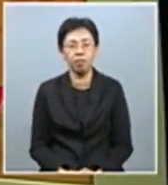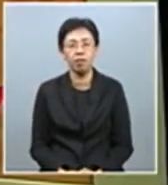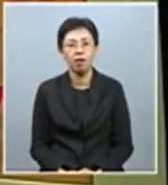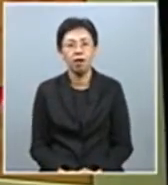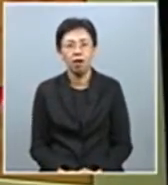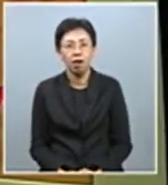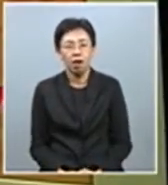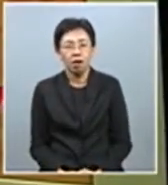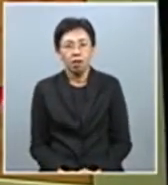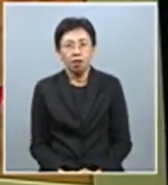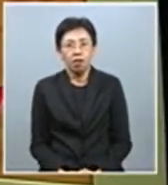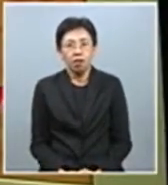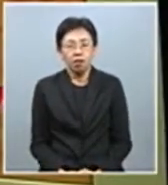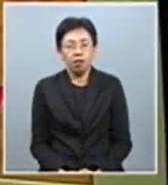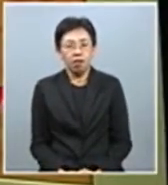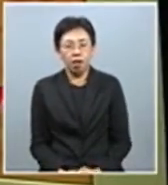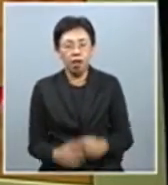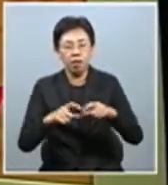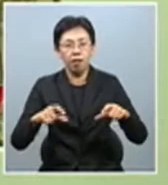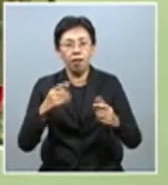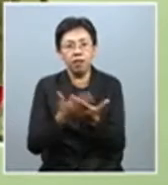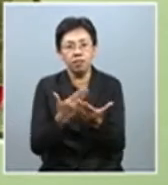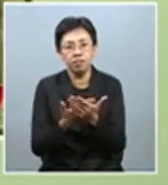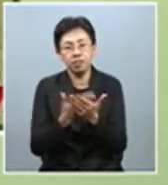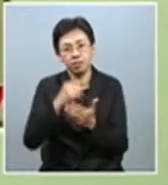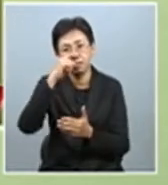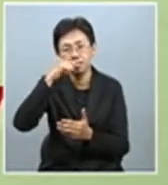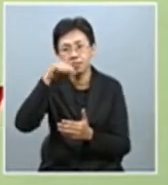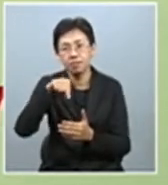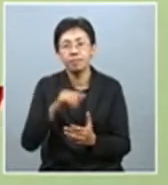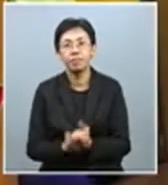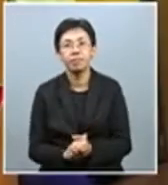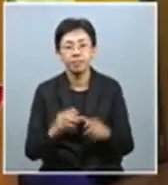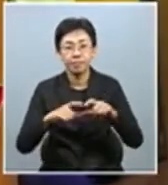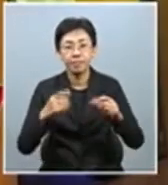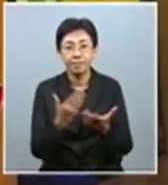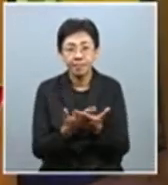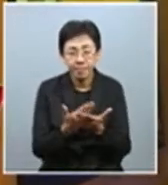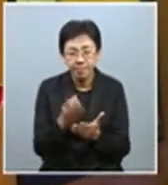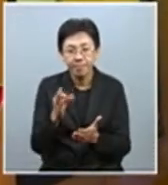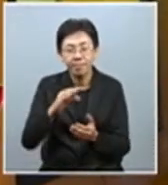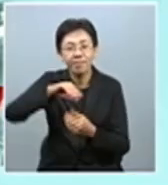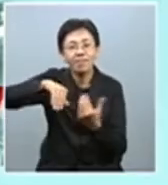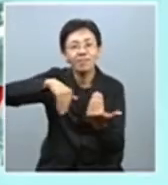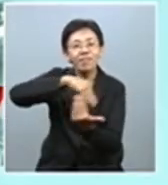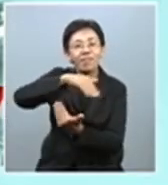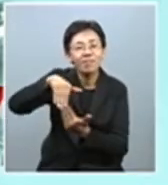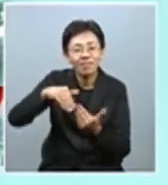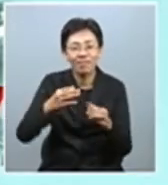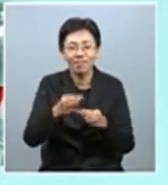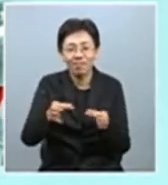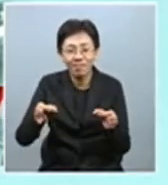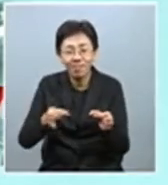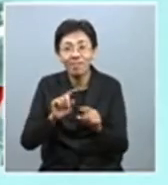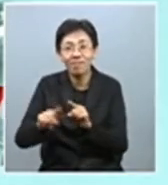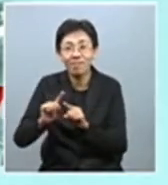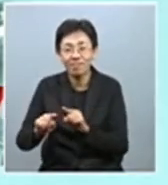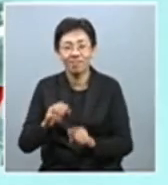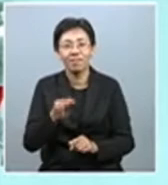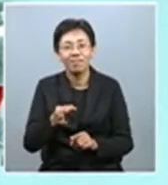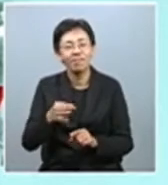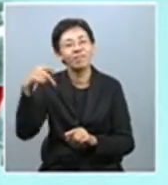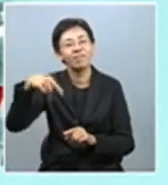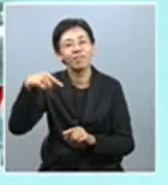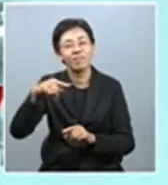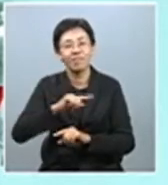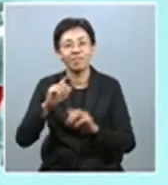บรวมธนบัตรไทยที่สมบูรณ์ที่สุดในยุคสมัยใหม่นะครับตั้งแต่ธนบัตรและเหรียญที่หมุนเวียนในปัจจุบันเหรียญที่ระลึกหรือใช้ในเหตุการณ์พิเศษ